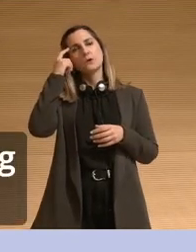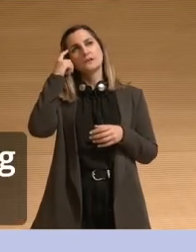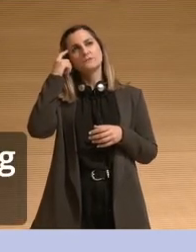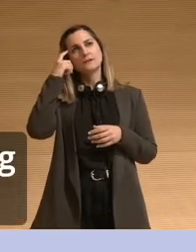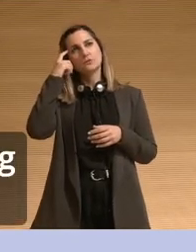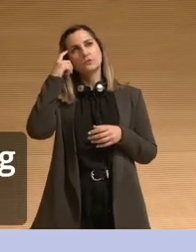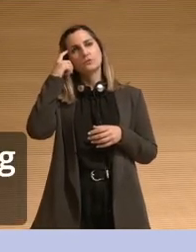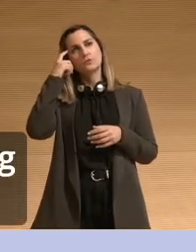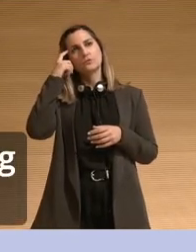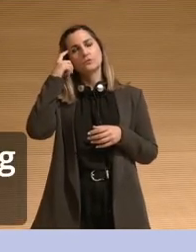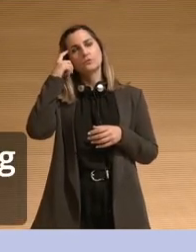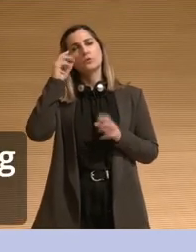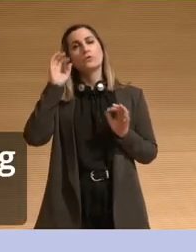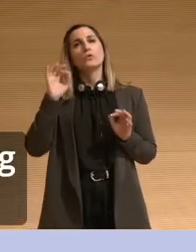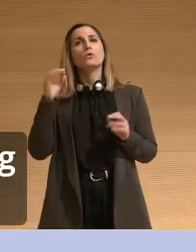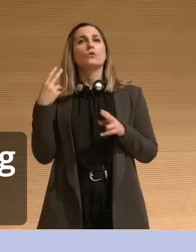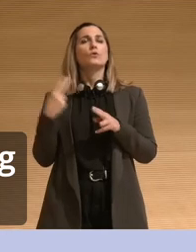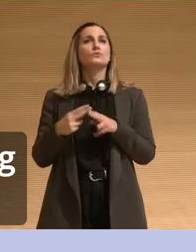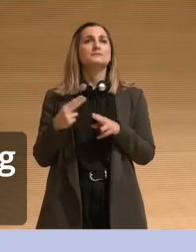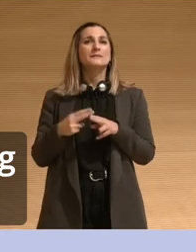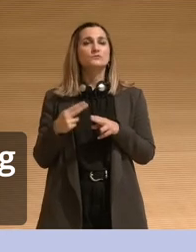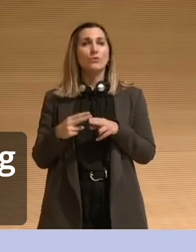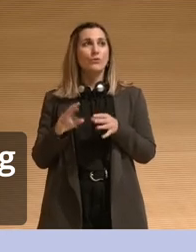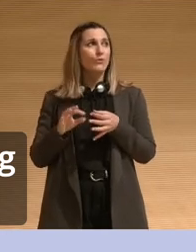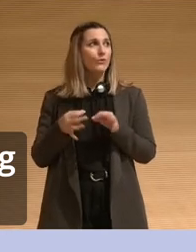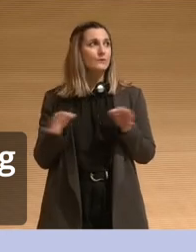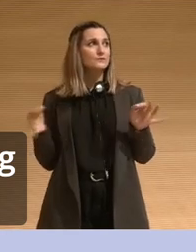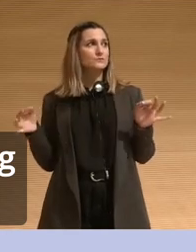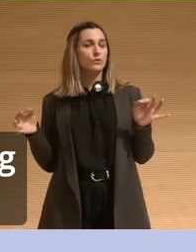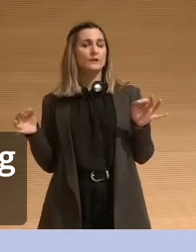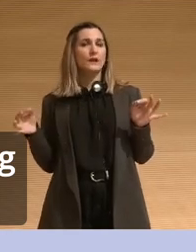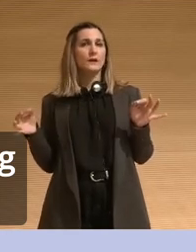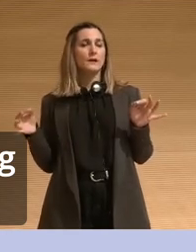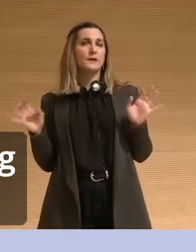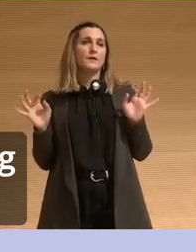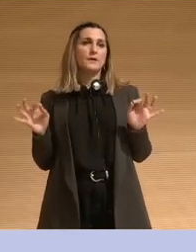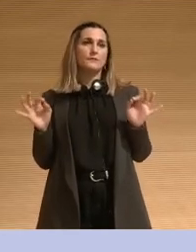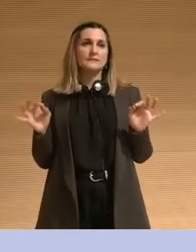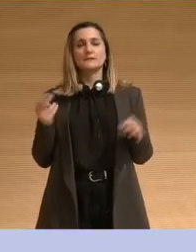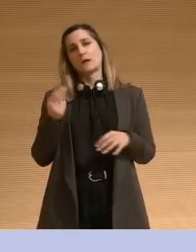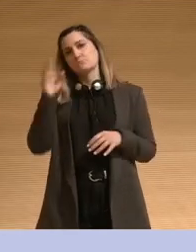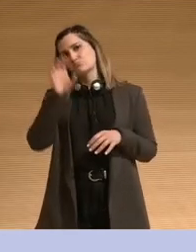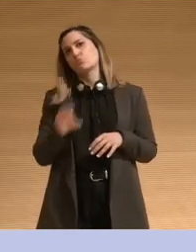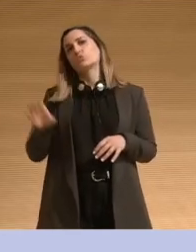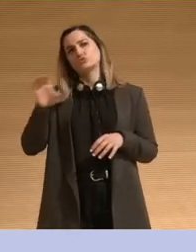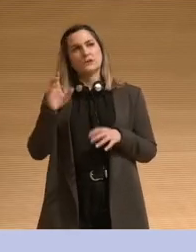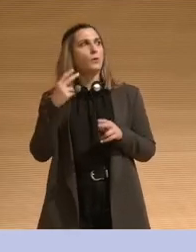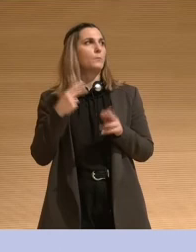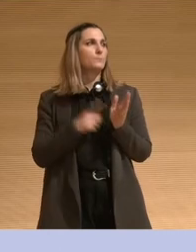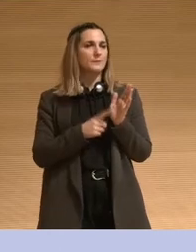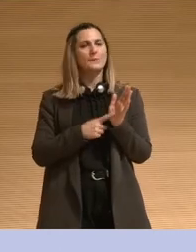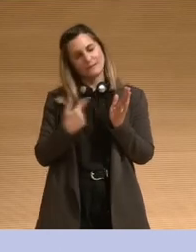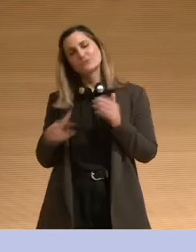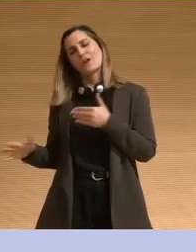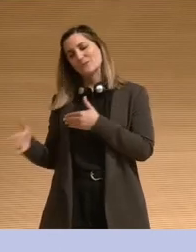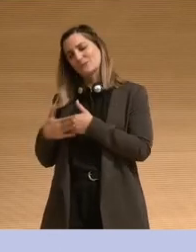ότι το βασικό στην όλη ιστορία δεν είναι, είναι προφανώς τα μουσεία, είναι προφανώς, τελειώνω με